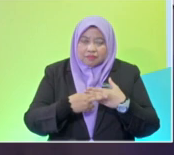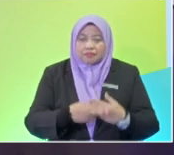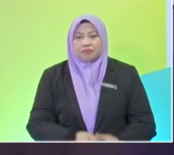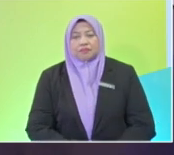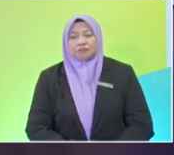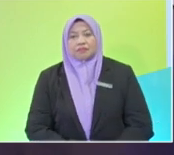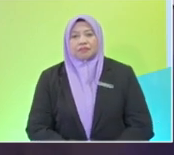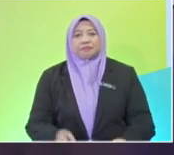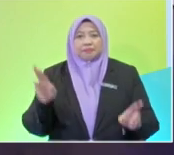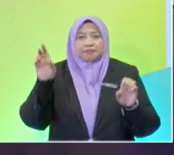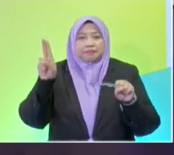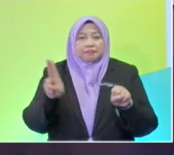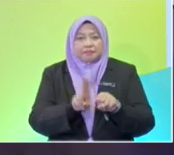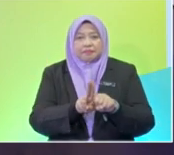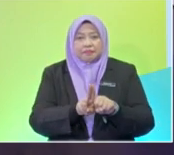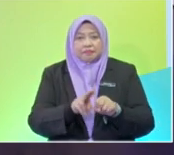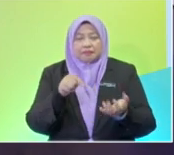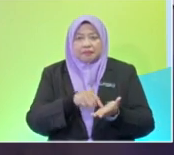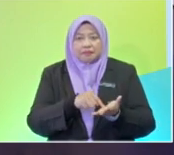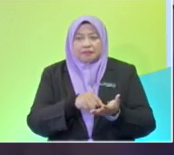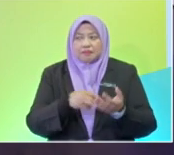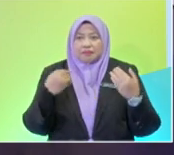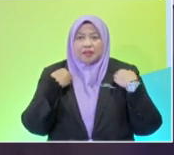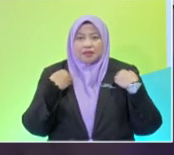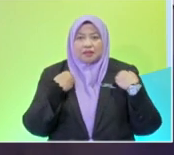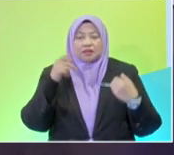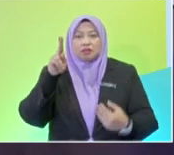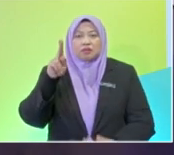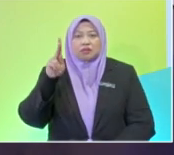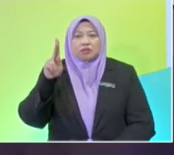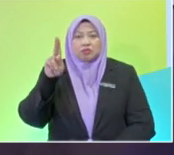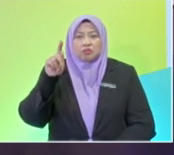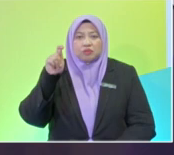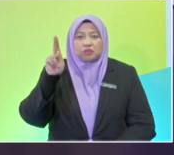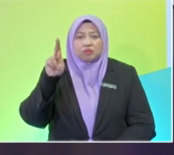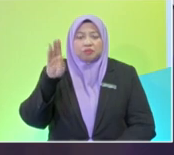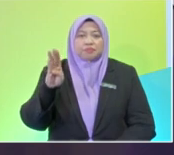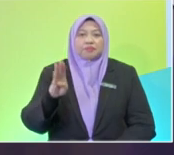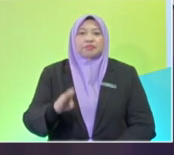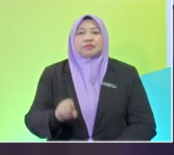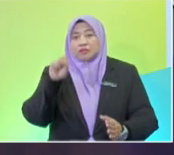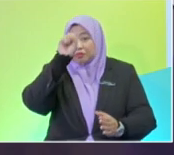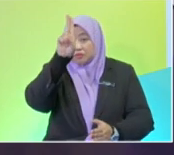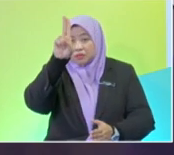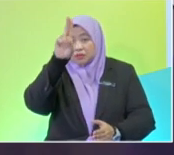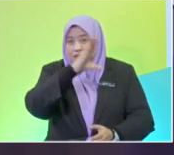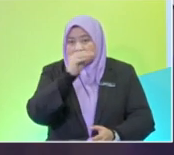ini dia mempunyai kutub dia ada kutub utara dia ada Kutub Selatan